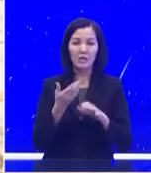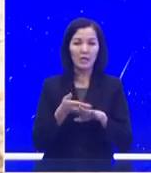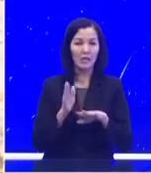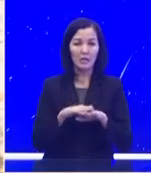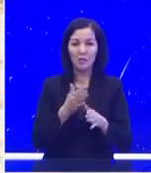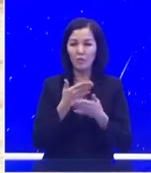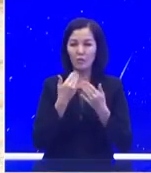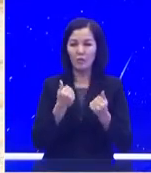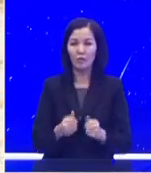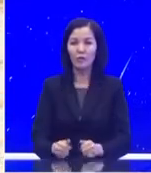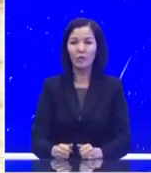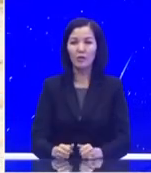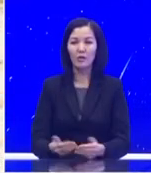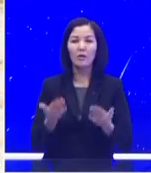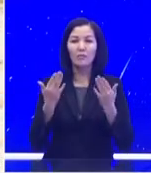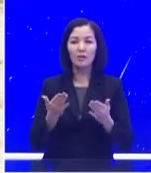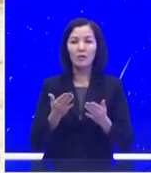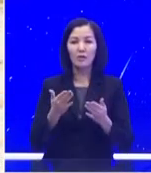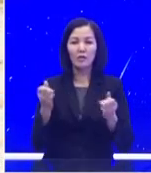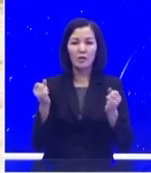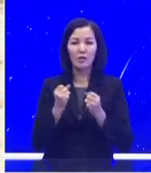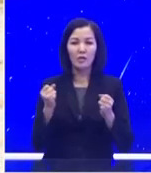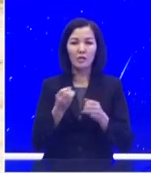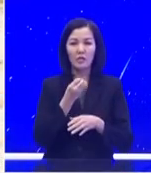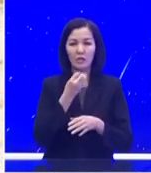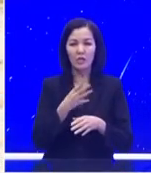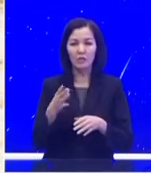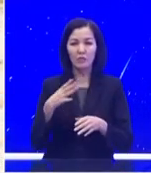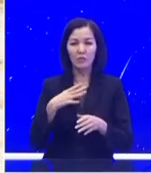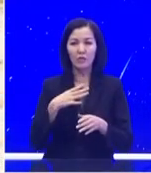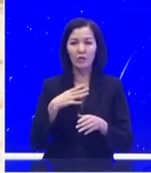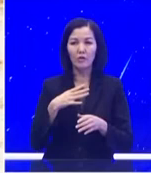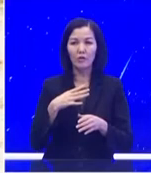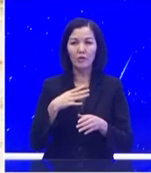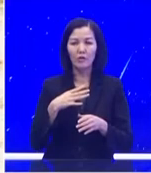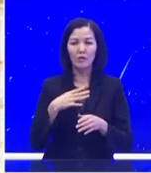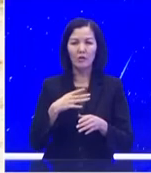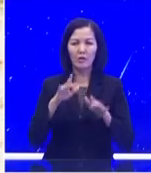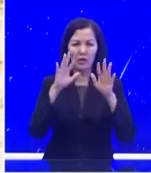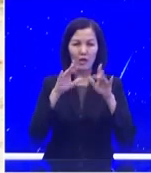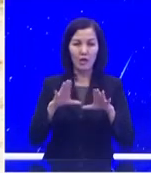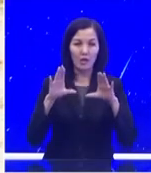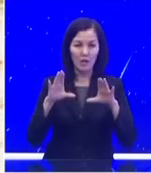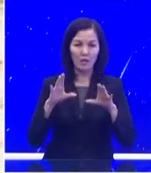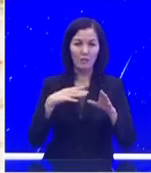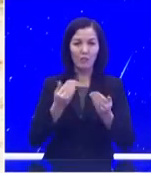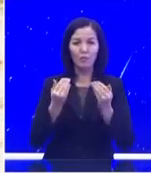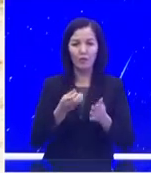жатыр. Биыл қыс жақсы. Биыл қыс бұрыннан да қыс болмайтын, қалың болатын қар. Биыл қыс жақсы.